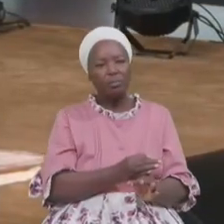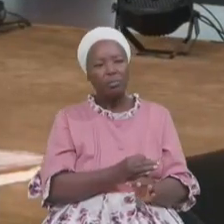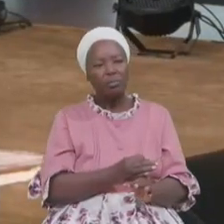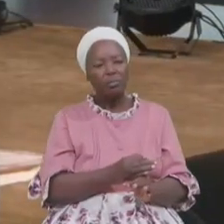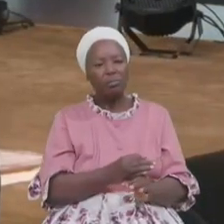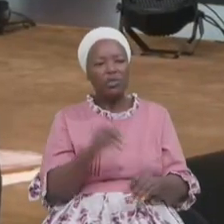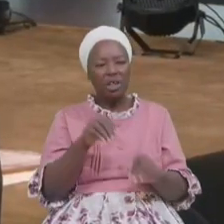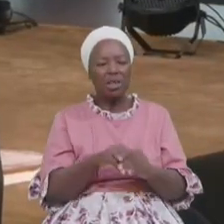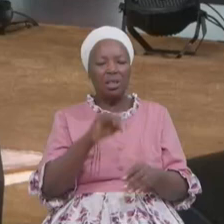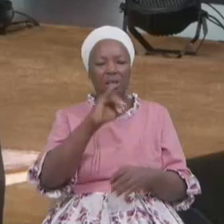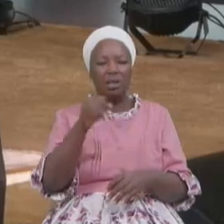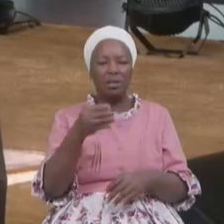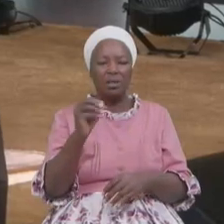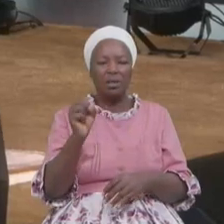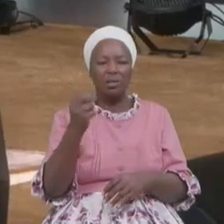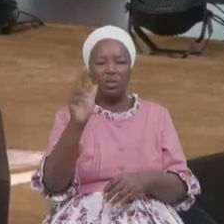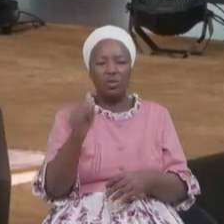En Josué chapitre 5,